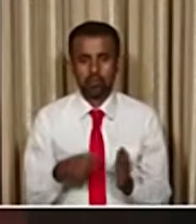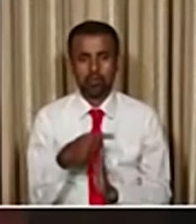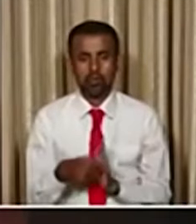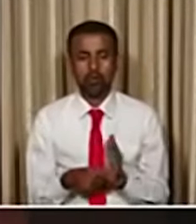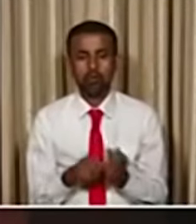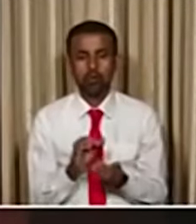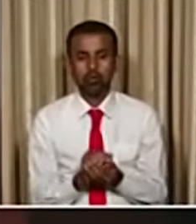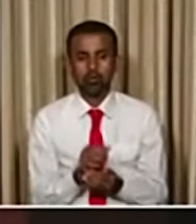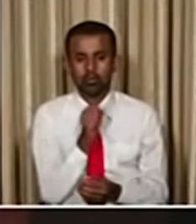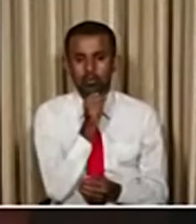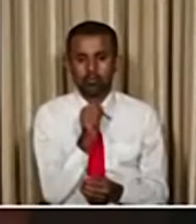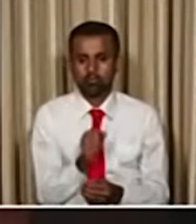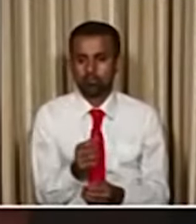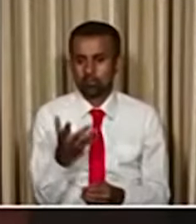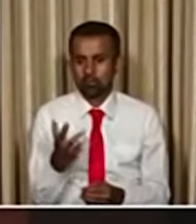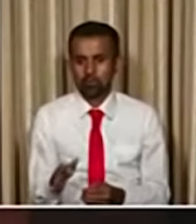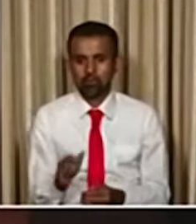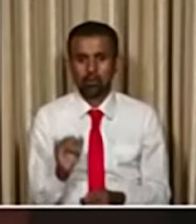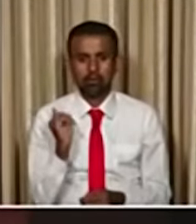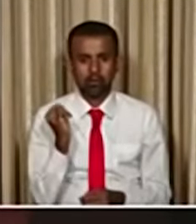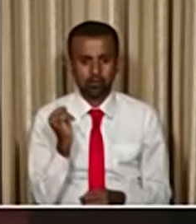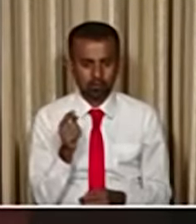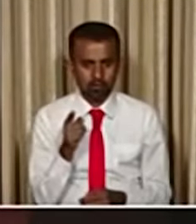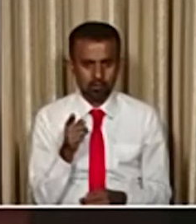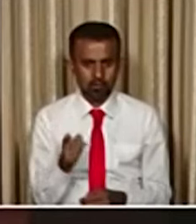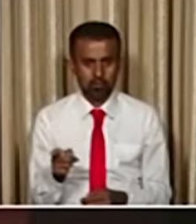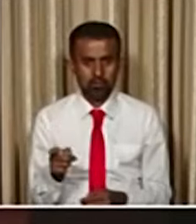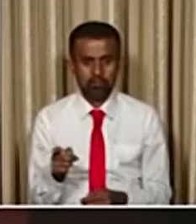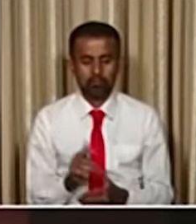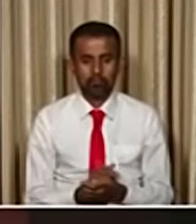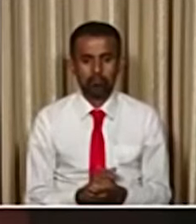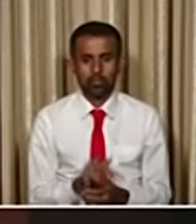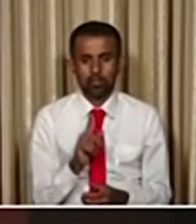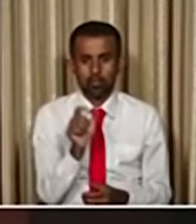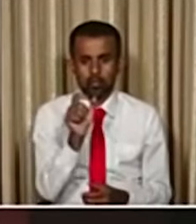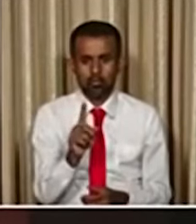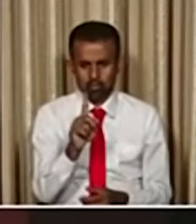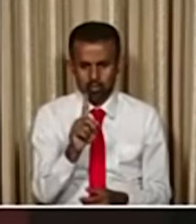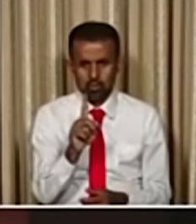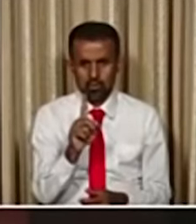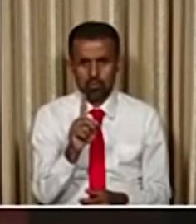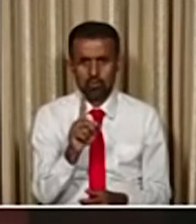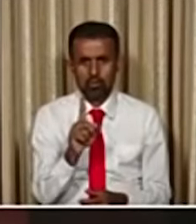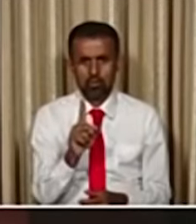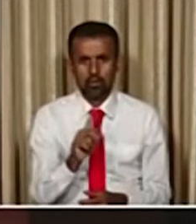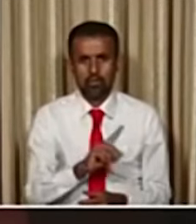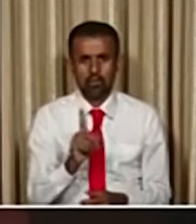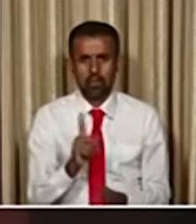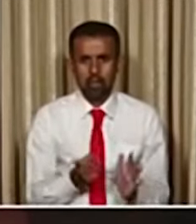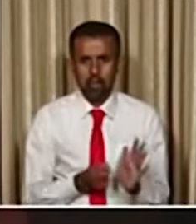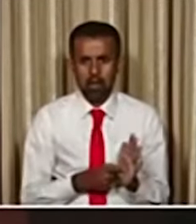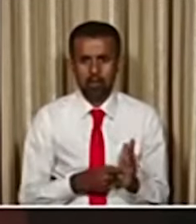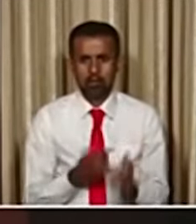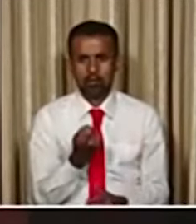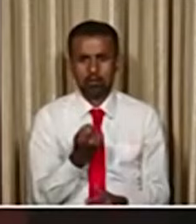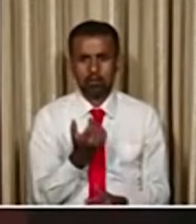ආරක්ෂකංශයේ විශ්‍රාමලත් නිලධාරින්ට ඒ අයගෙන් එක්කෙනාගෙන් මං හිතන්නේ දසලක්ෂ ගණනින් සල්ලි